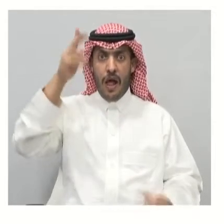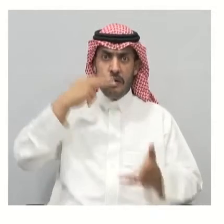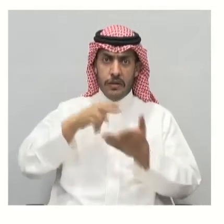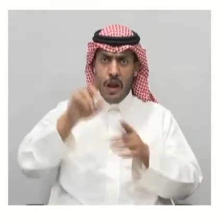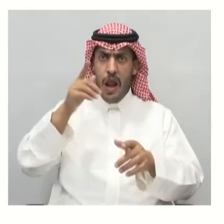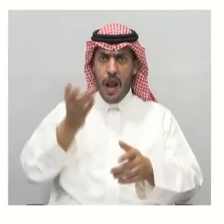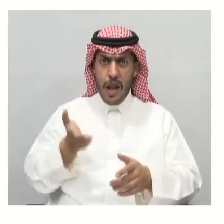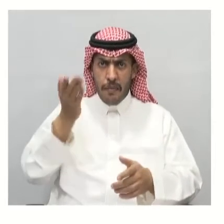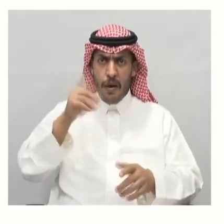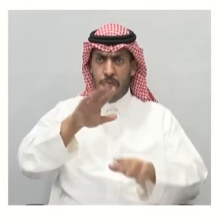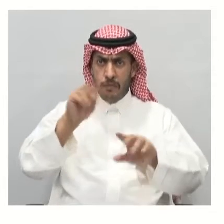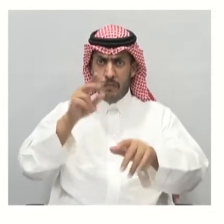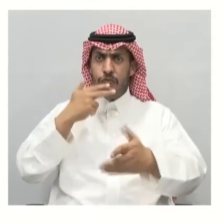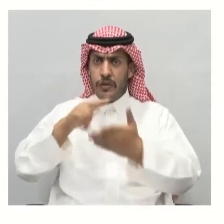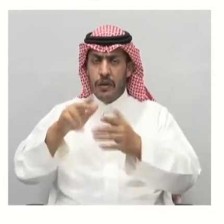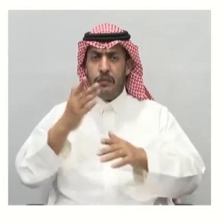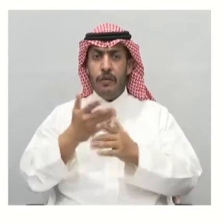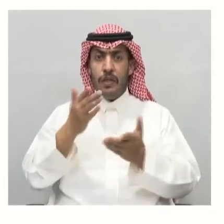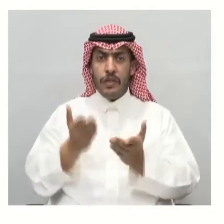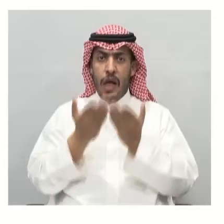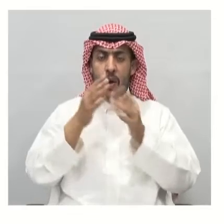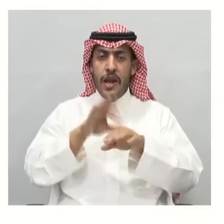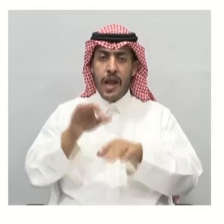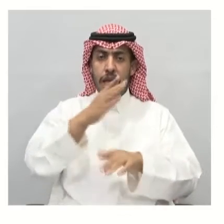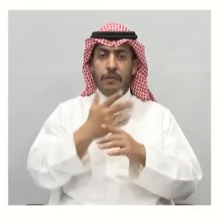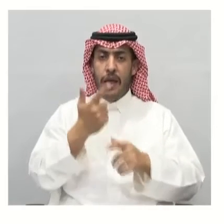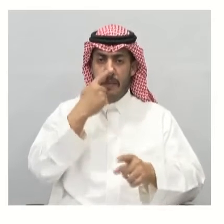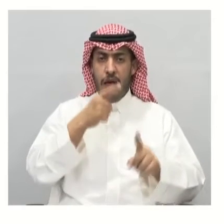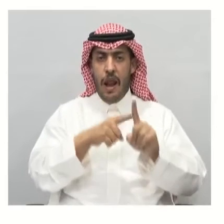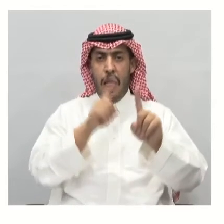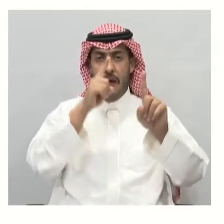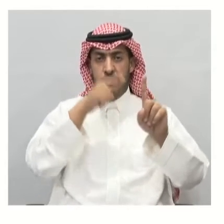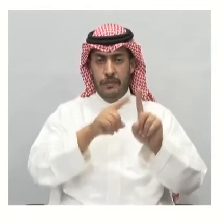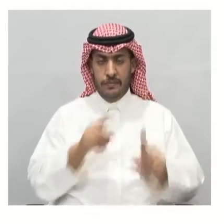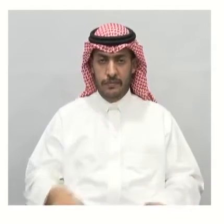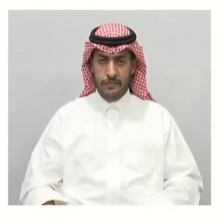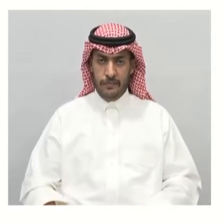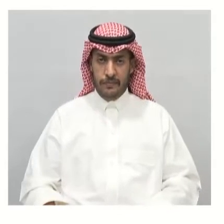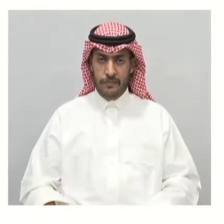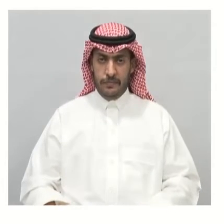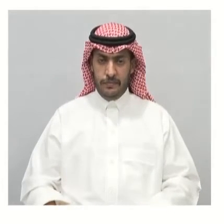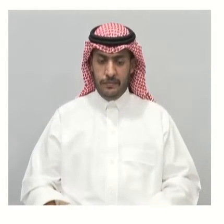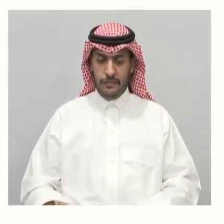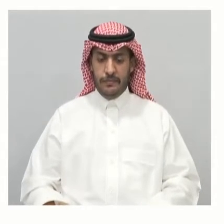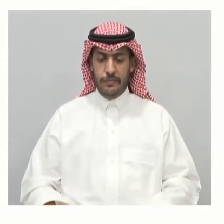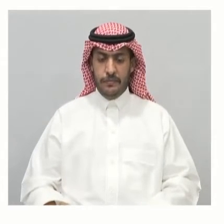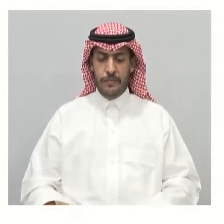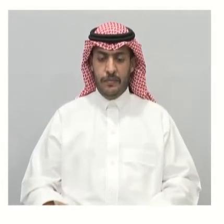الانبياء والمرسلين من اجل دعوه الناس الى عباده الله وحده